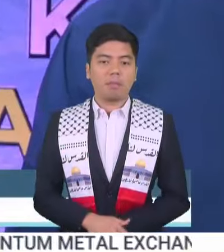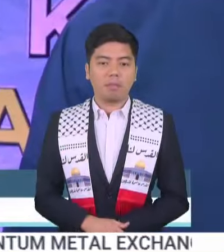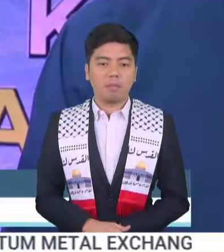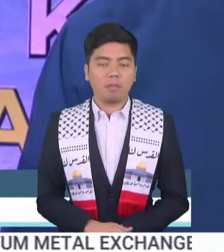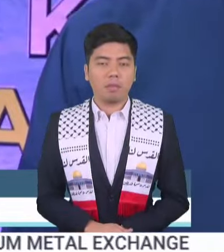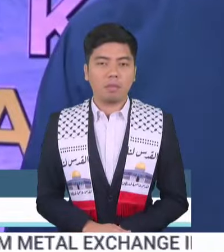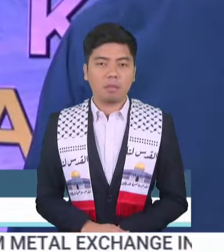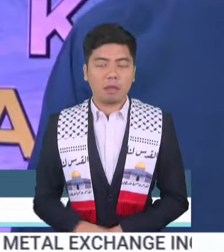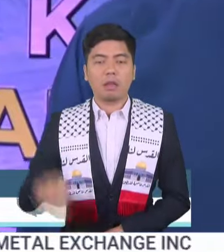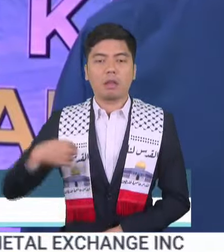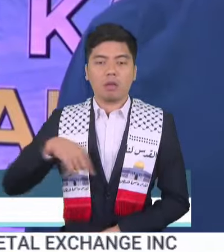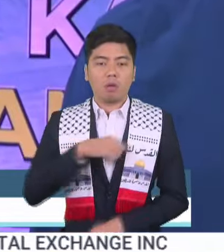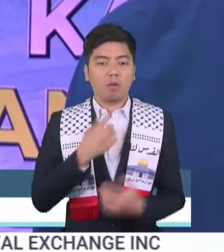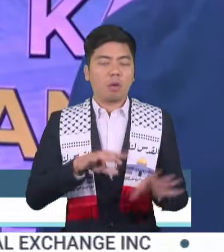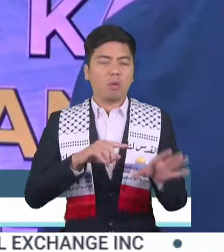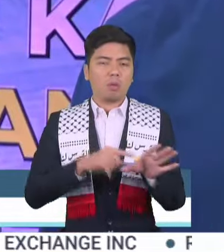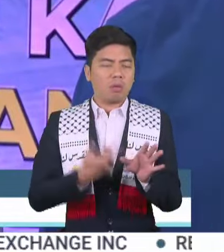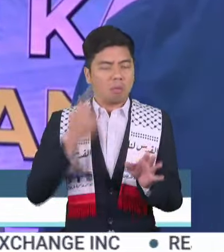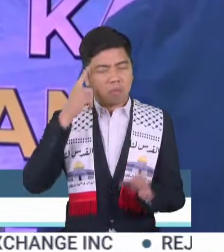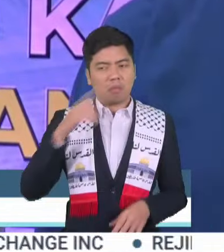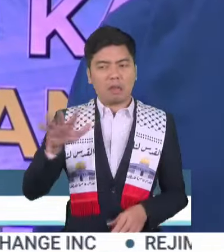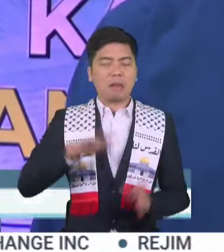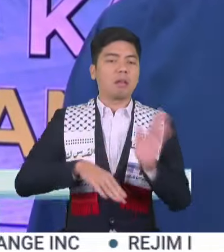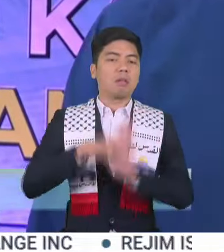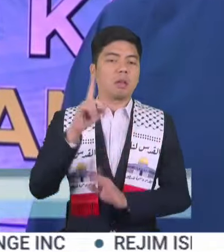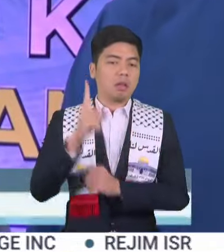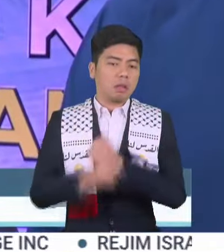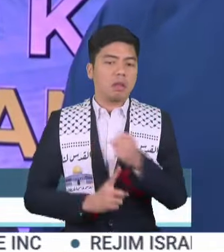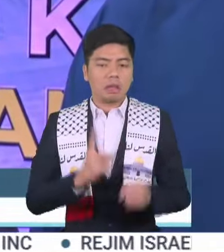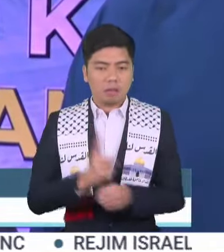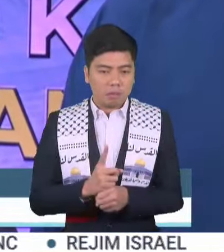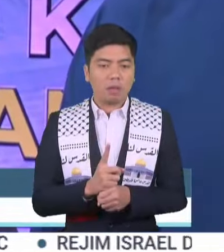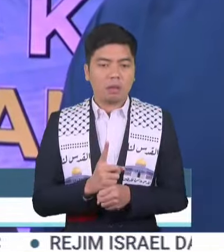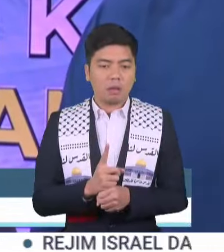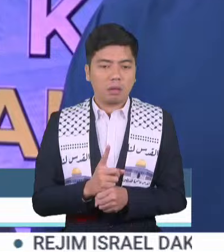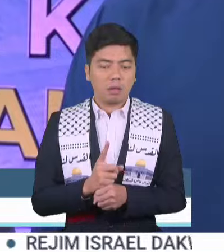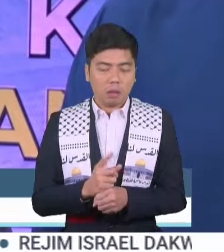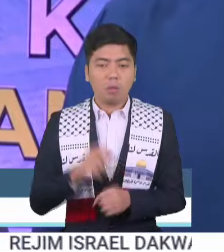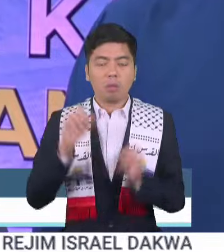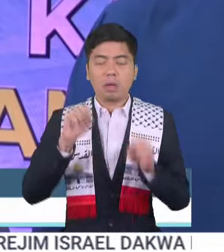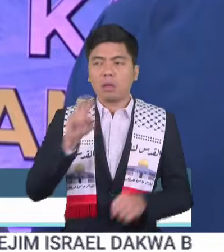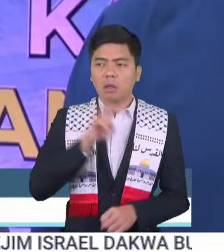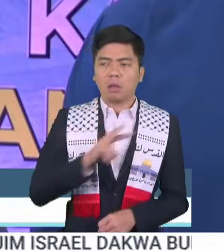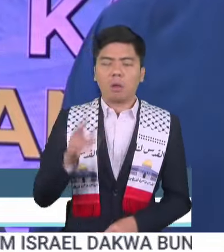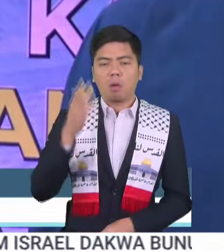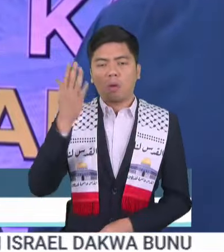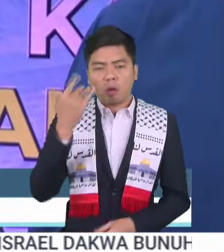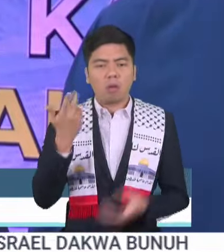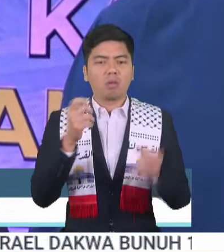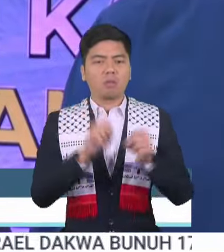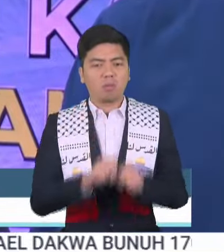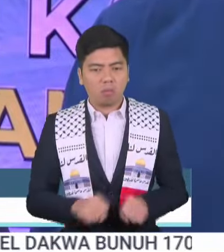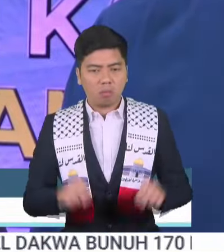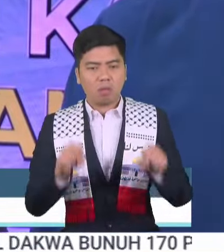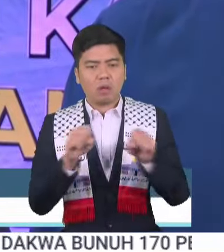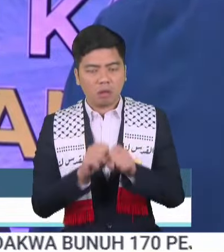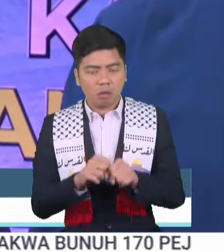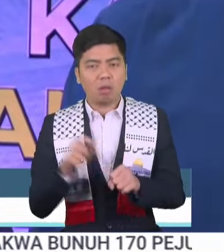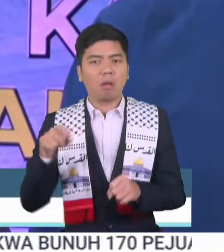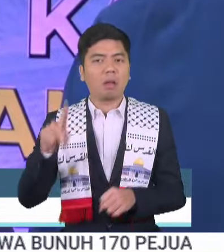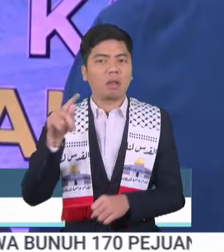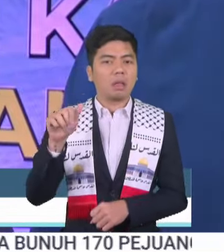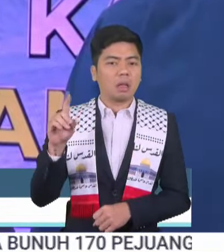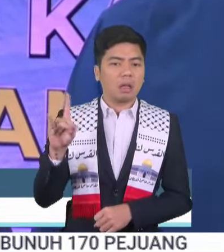Kami telah bermula sejak lebih setahun. Yang paling utama adalah kalau kita nampak kenapa surau dan taman bimbingan, sebab